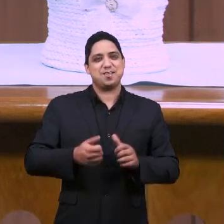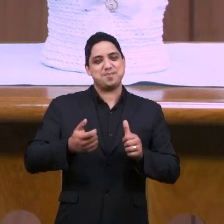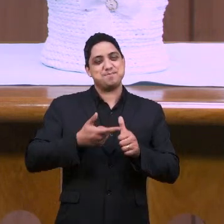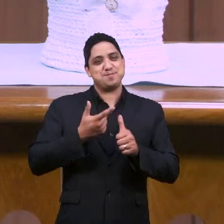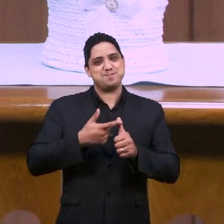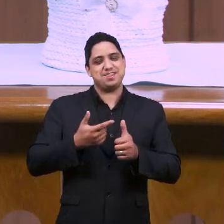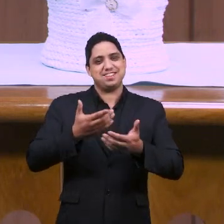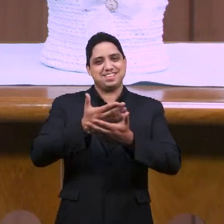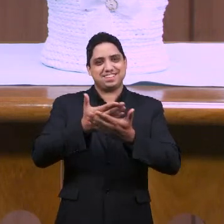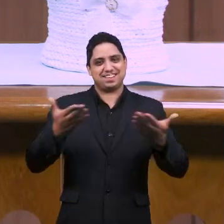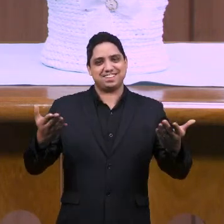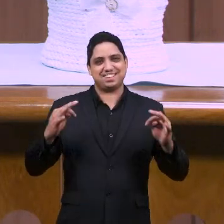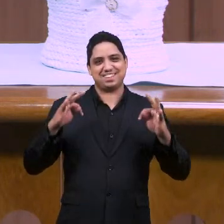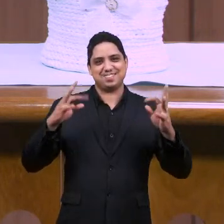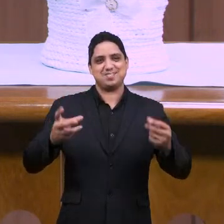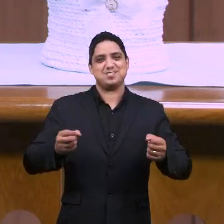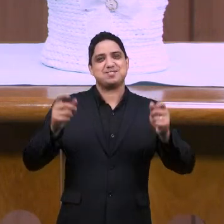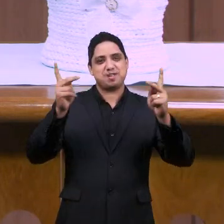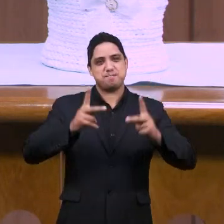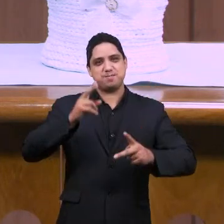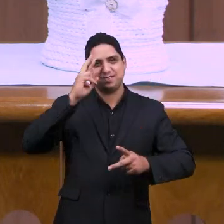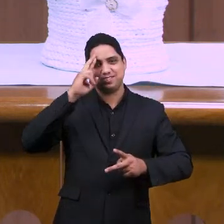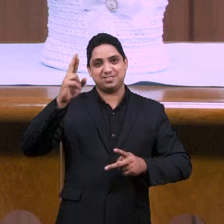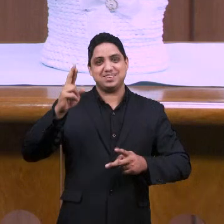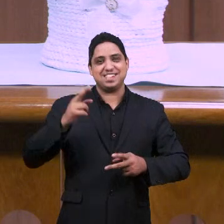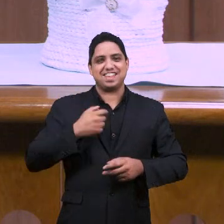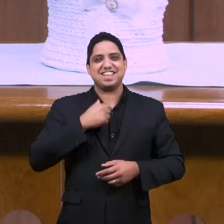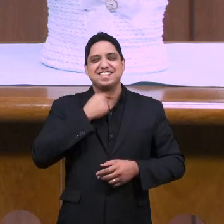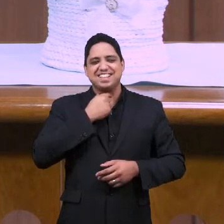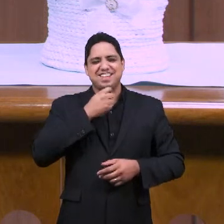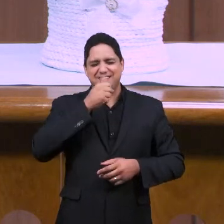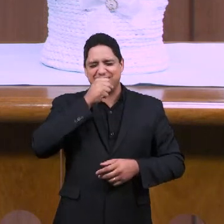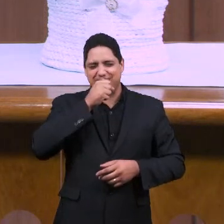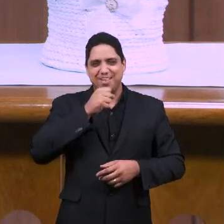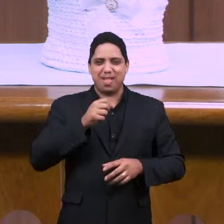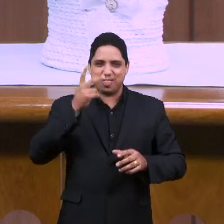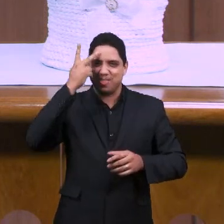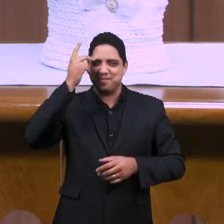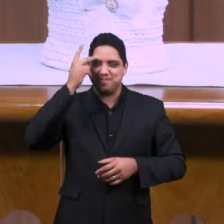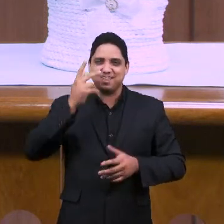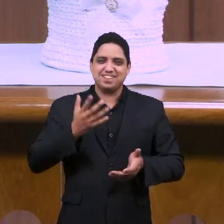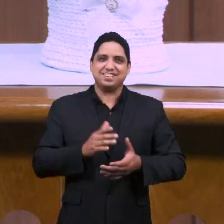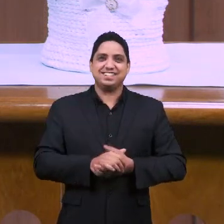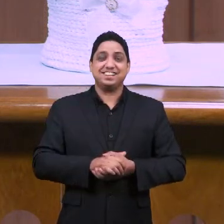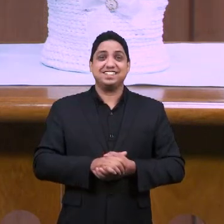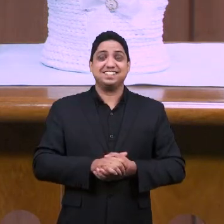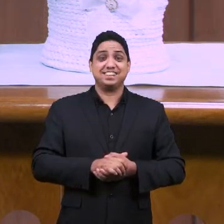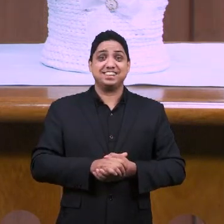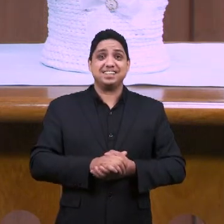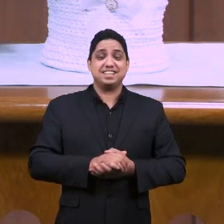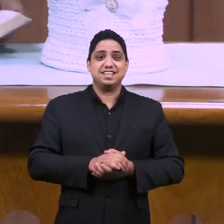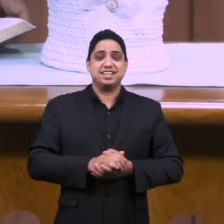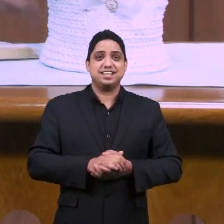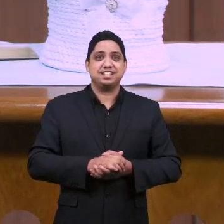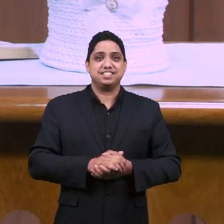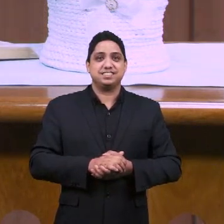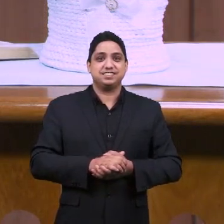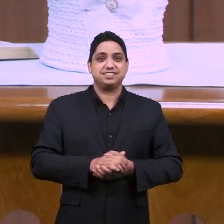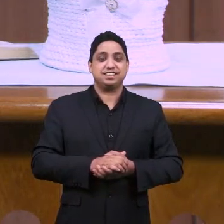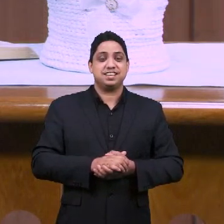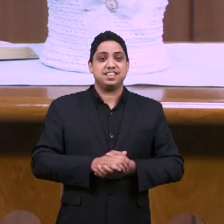tout d'abord, je veux saluer à tous dans la paix du Seigneur. Il y a quelque chose ici dans ma gorge, mais c'est